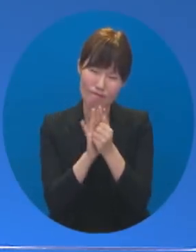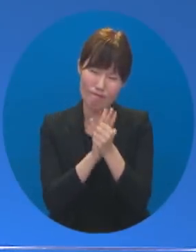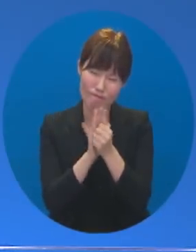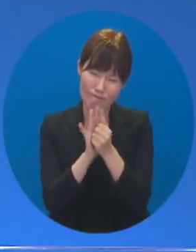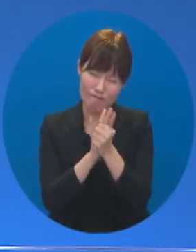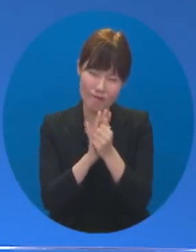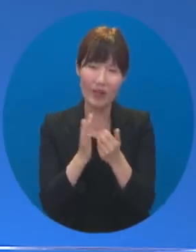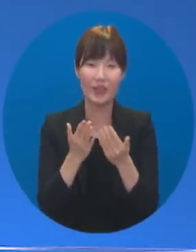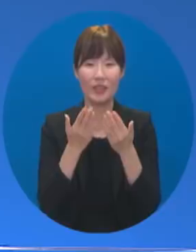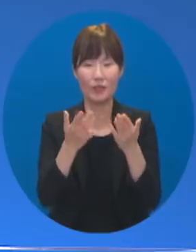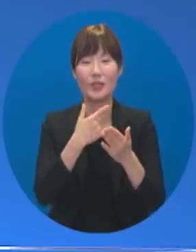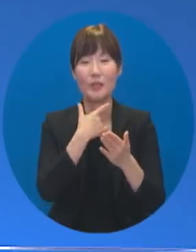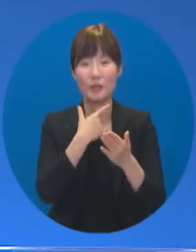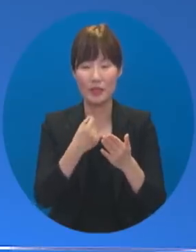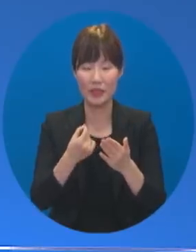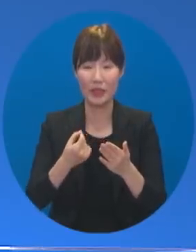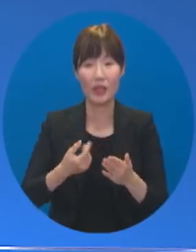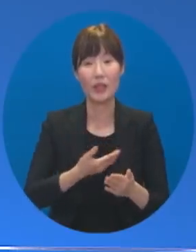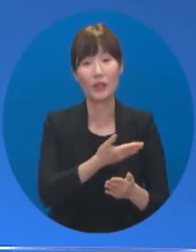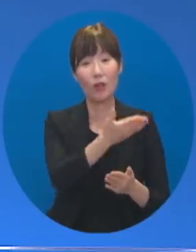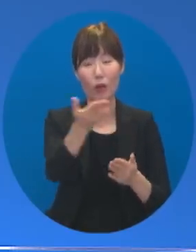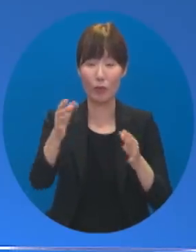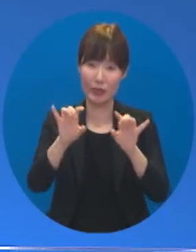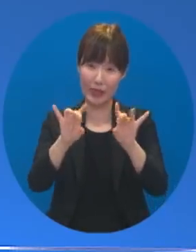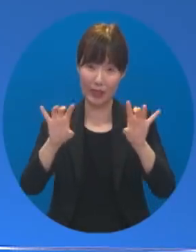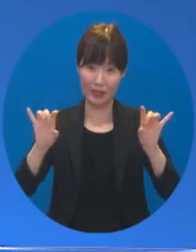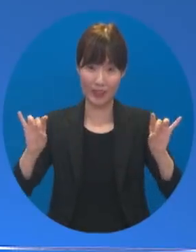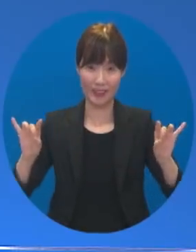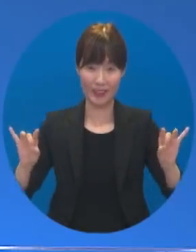여러분들에게, 여러분 각자에게